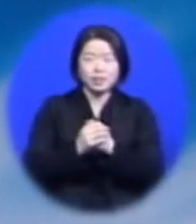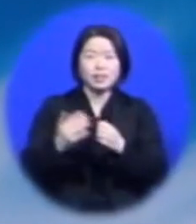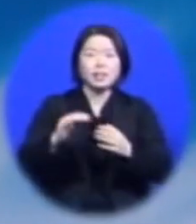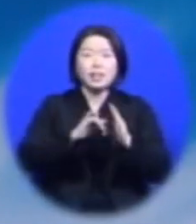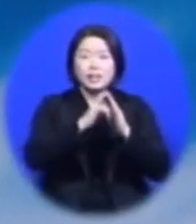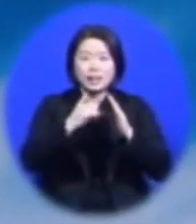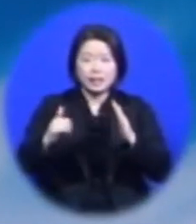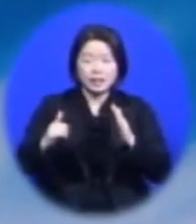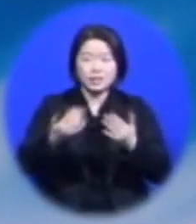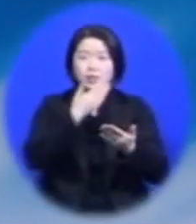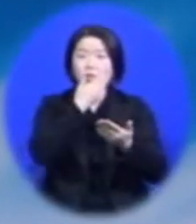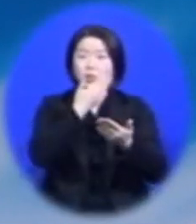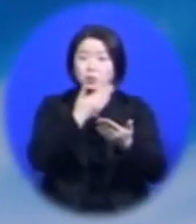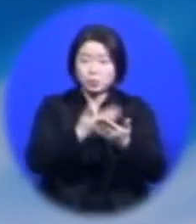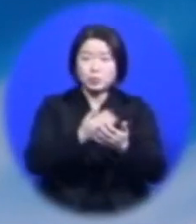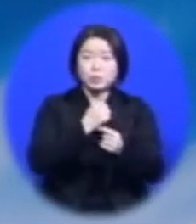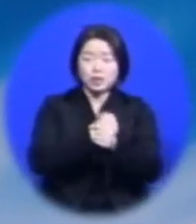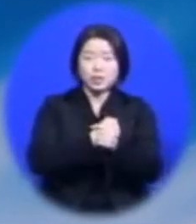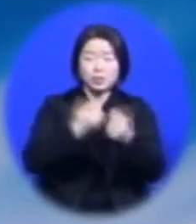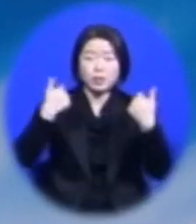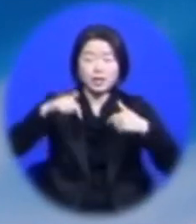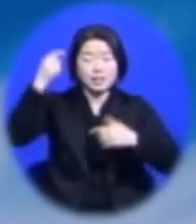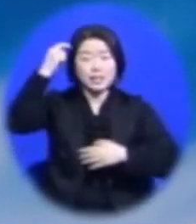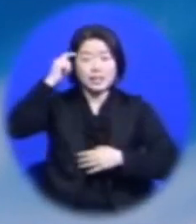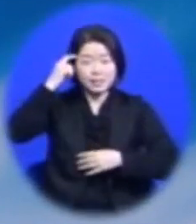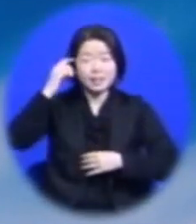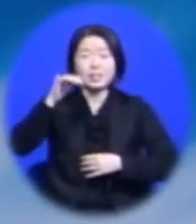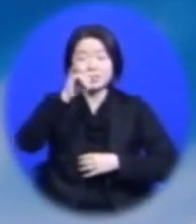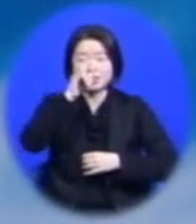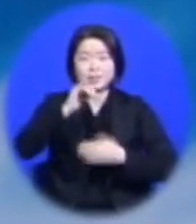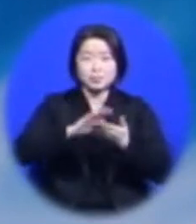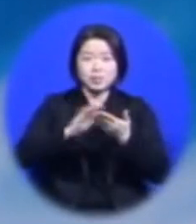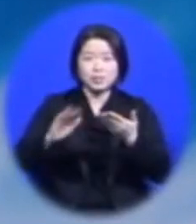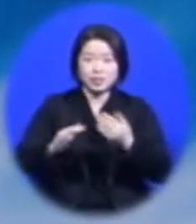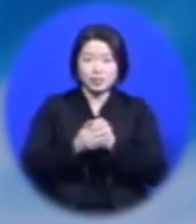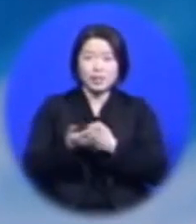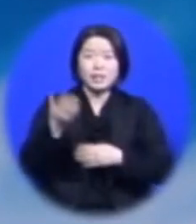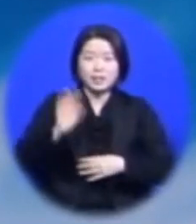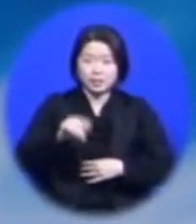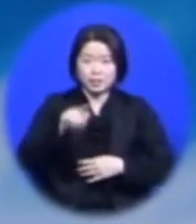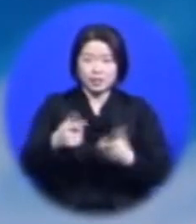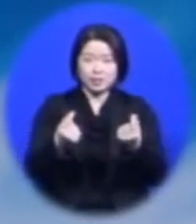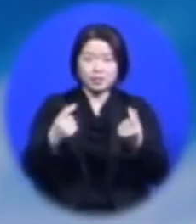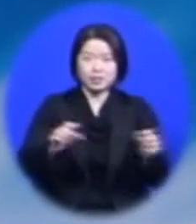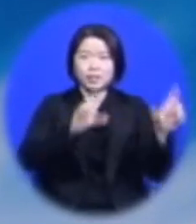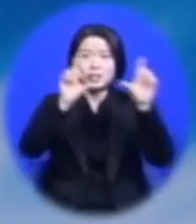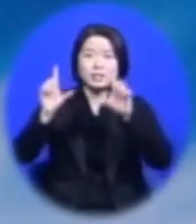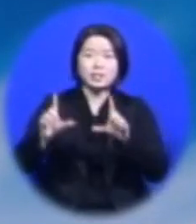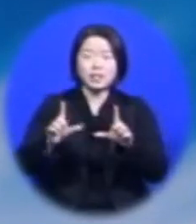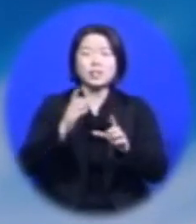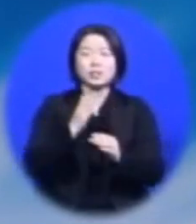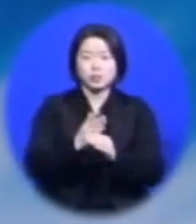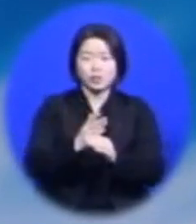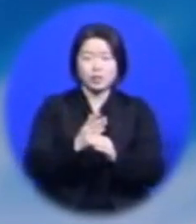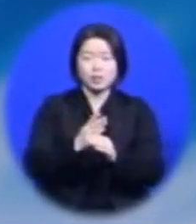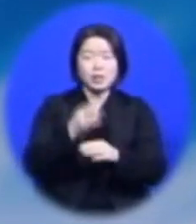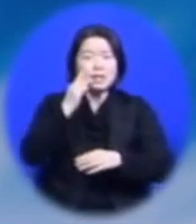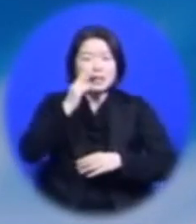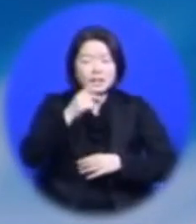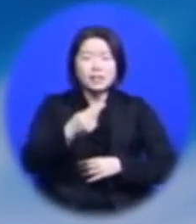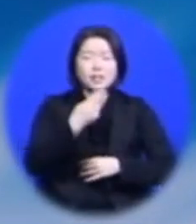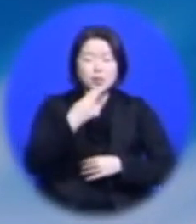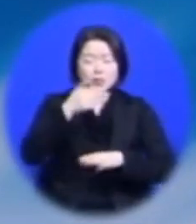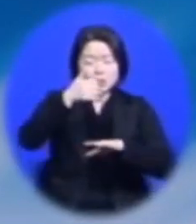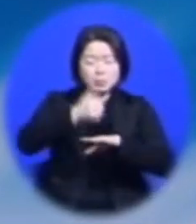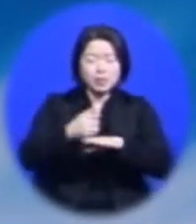가족이 소중하다고 늘 생각은 하지 않습니까? 그런데 이렇게 살다가는 틀림없이 마지막